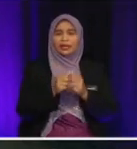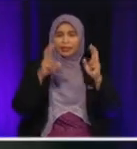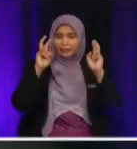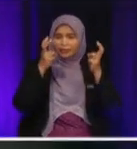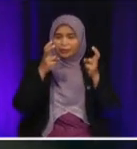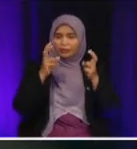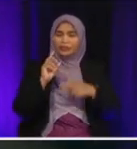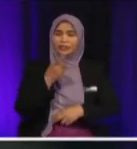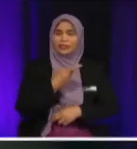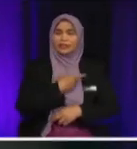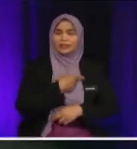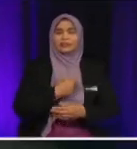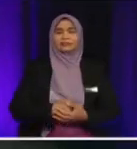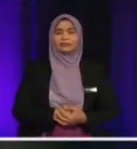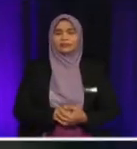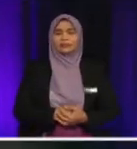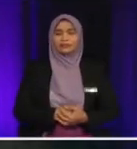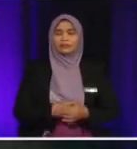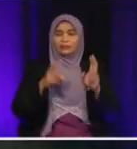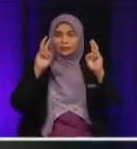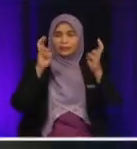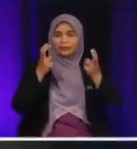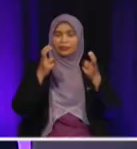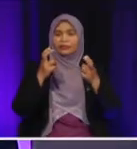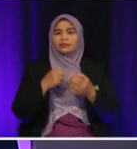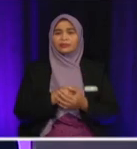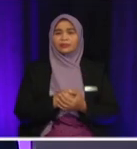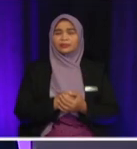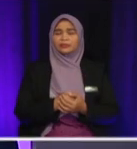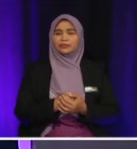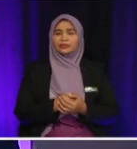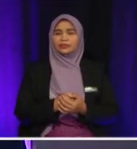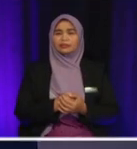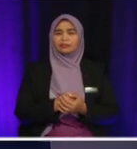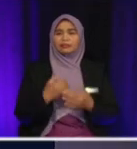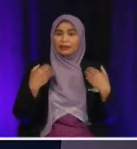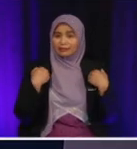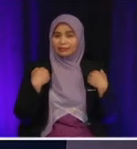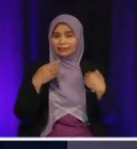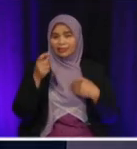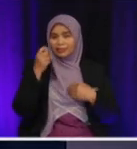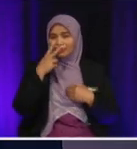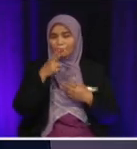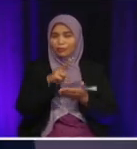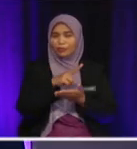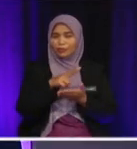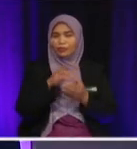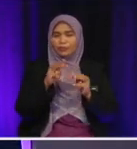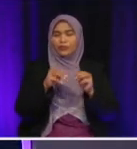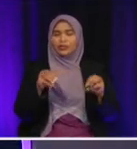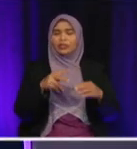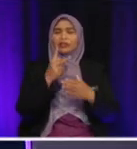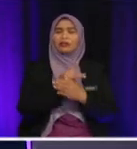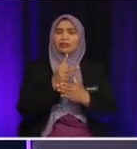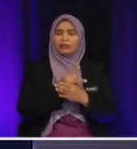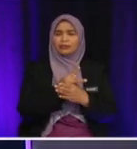soalan yang sangat menarik. Okey, jadi tadi kita tengok dalam video tadi ada diganggu murid-murid dalam kelas. Kemudian kata, sampai macam ini